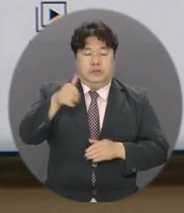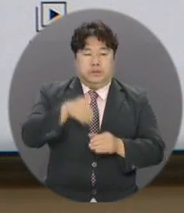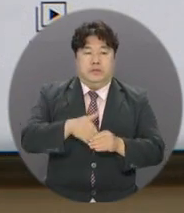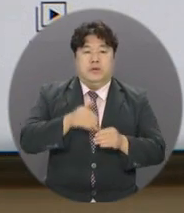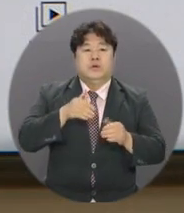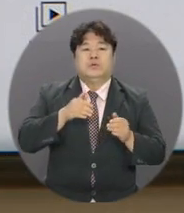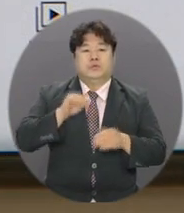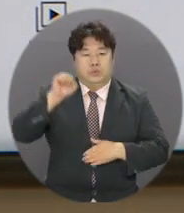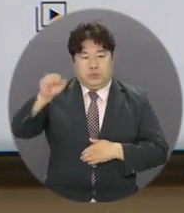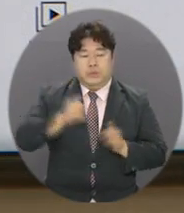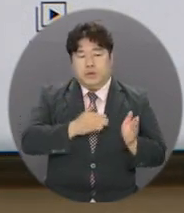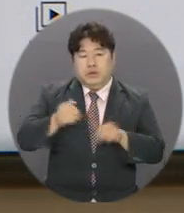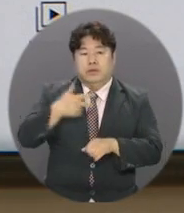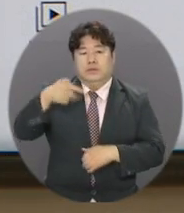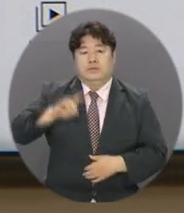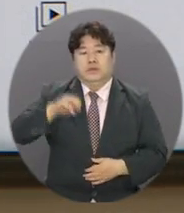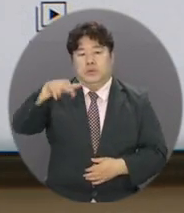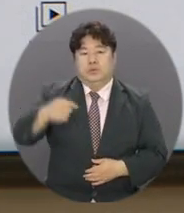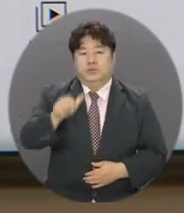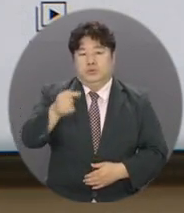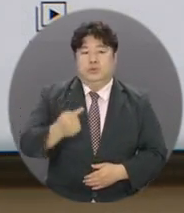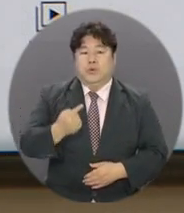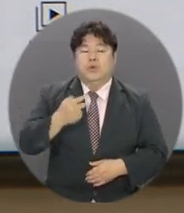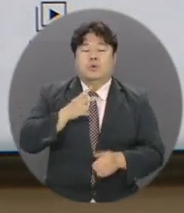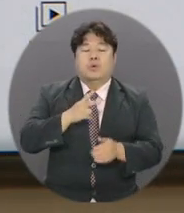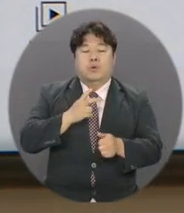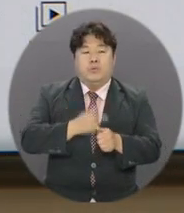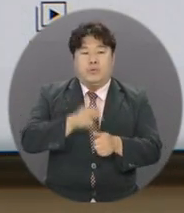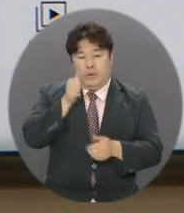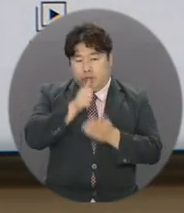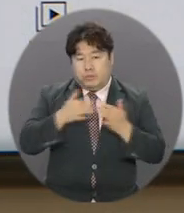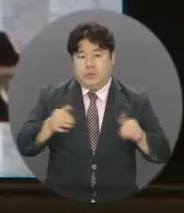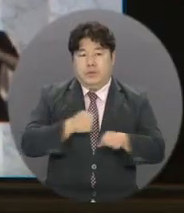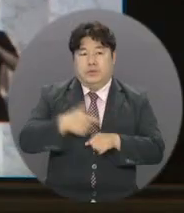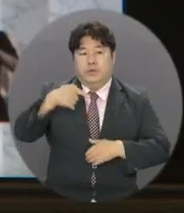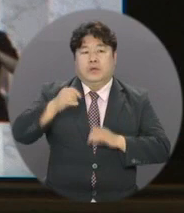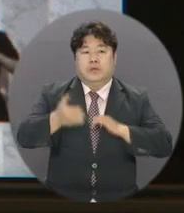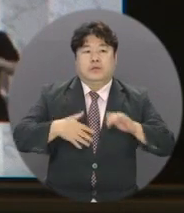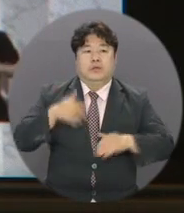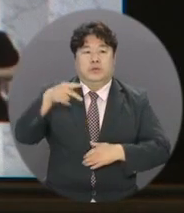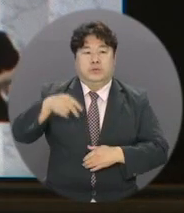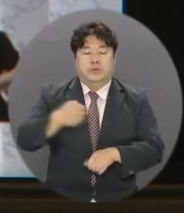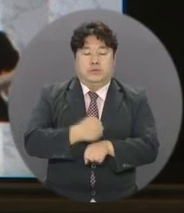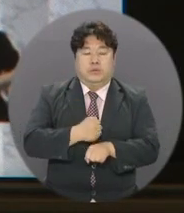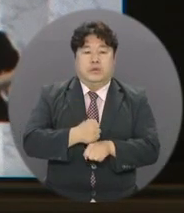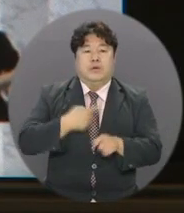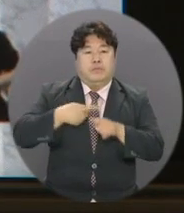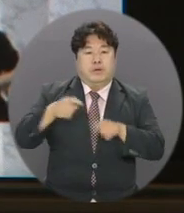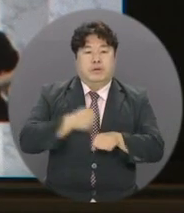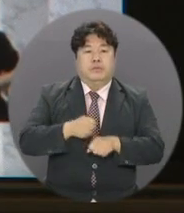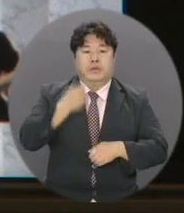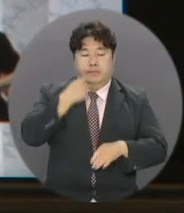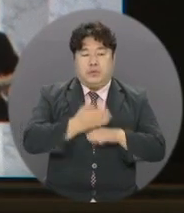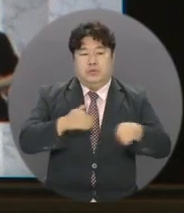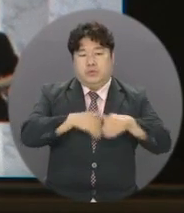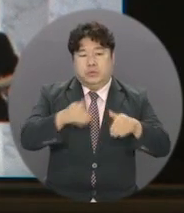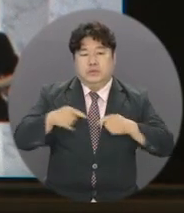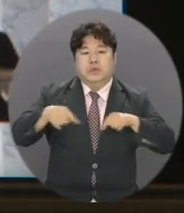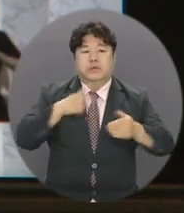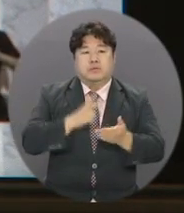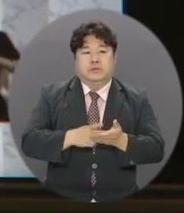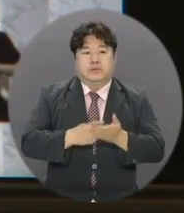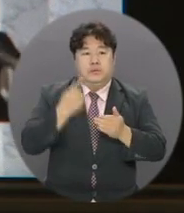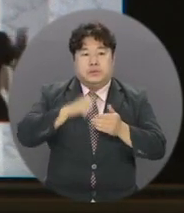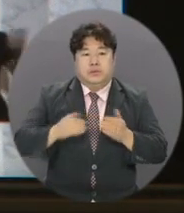출마를 준비 중인 정준호 변호사도 강 전 수석의 호남 공약을 평가하면서 민주당 광주시당 차원의 정책 발굴